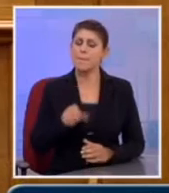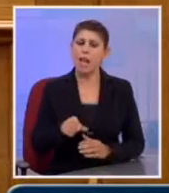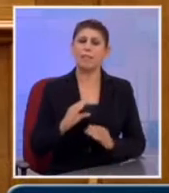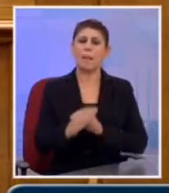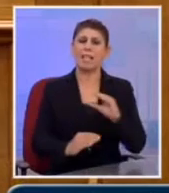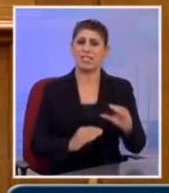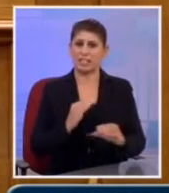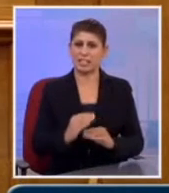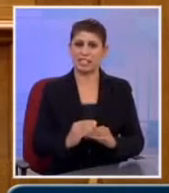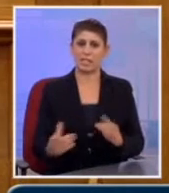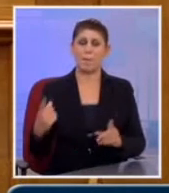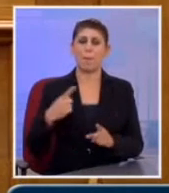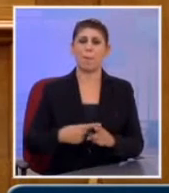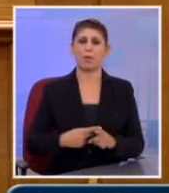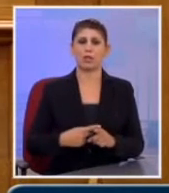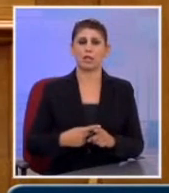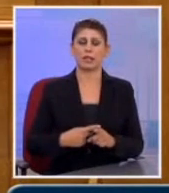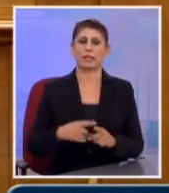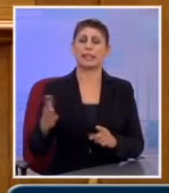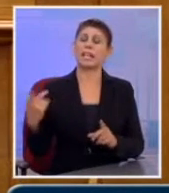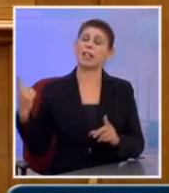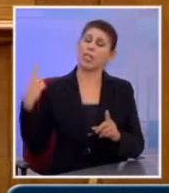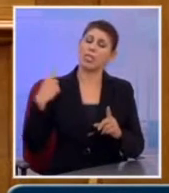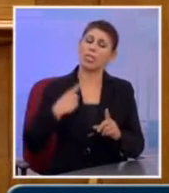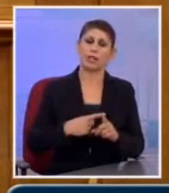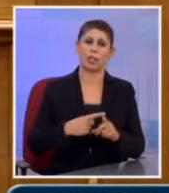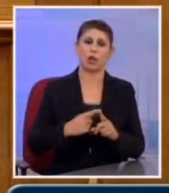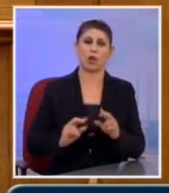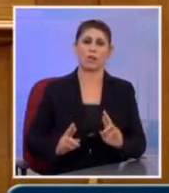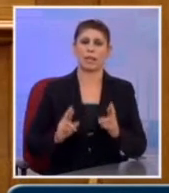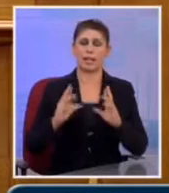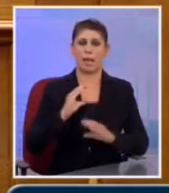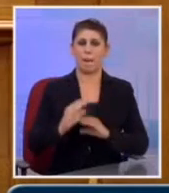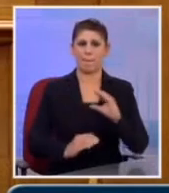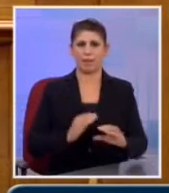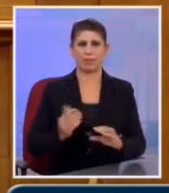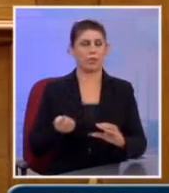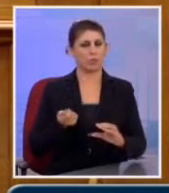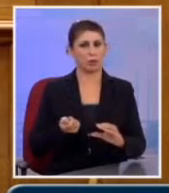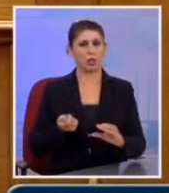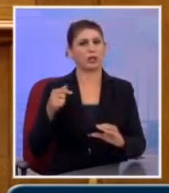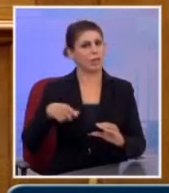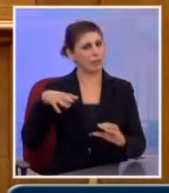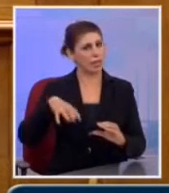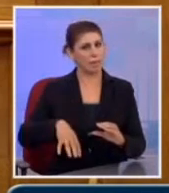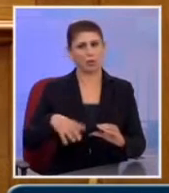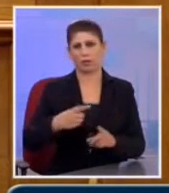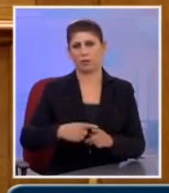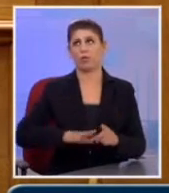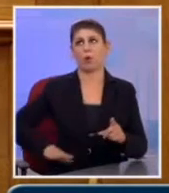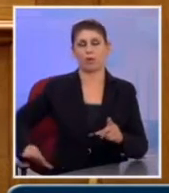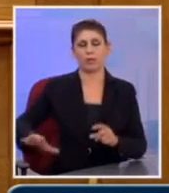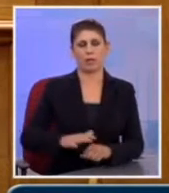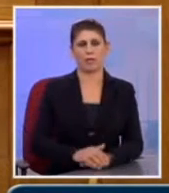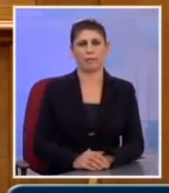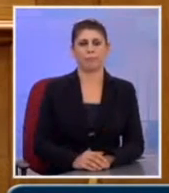επενδύσεις προσθέτει κάτι θετικό στις ενεργειακές επενδύσεις που γίνονται αυτή την περίοδο στη χώρα μας.